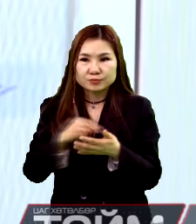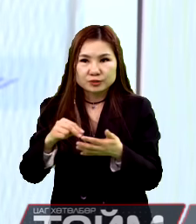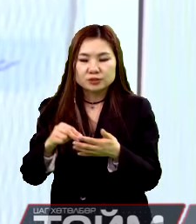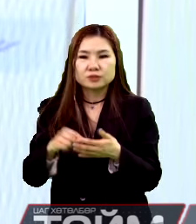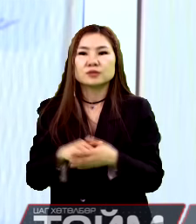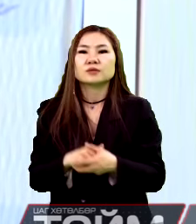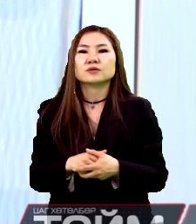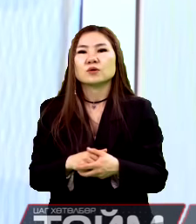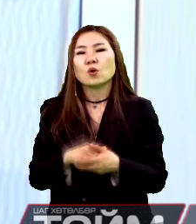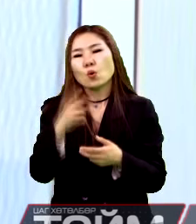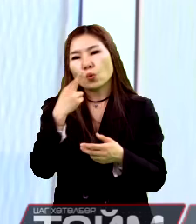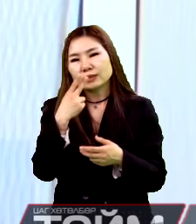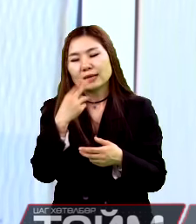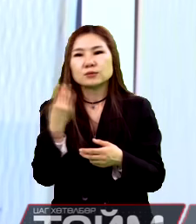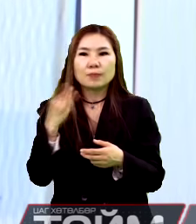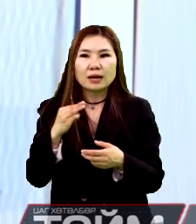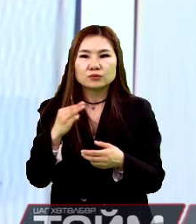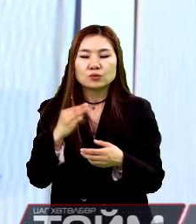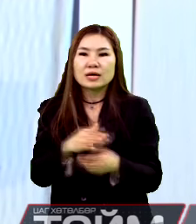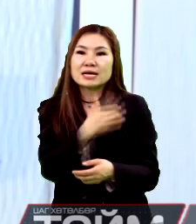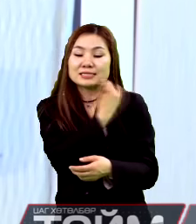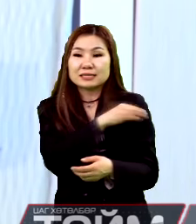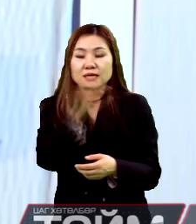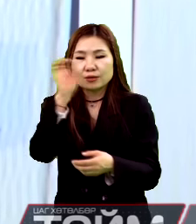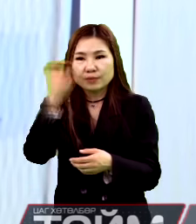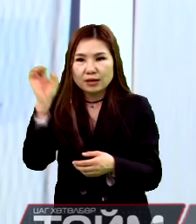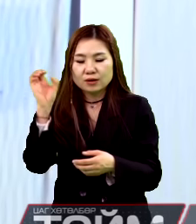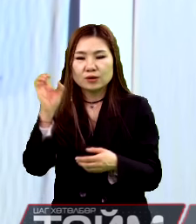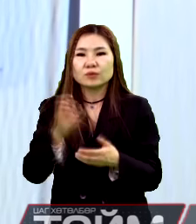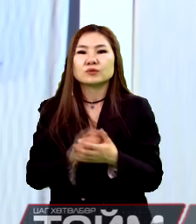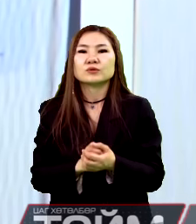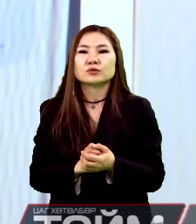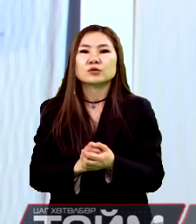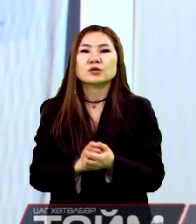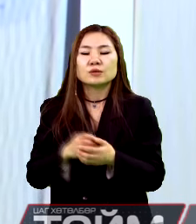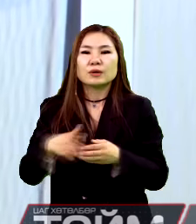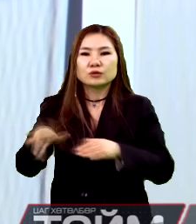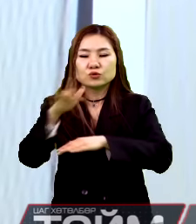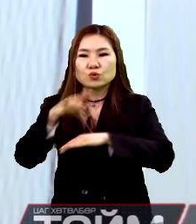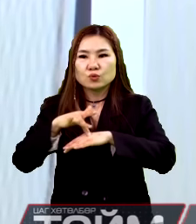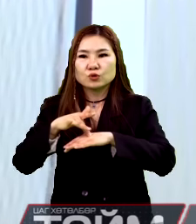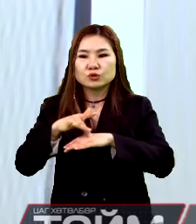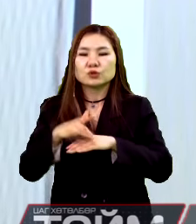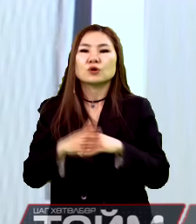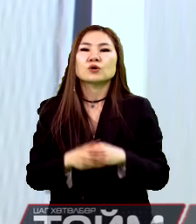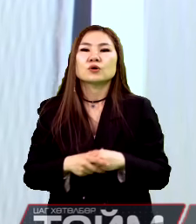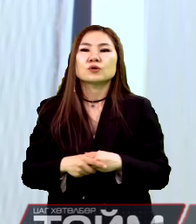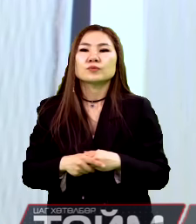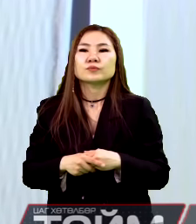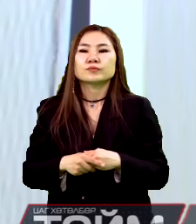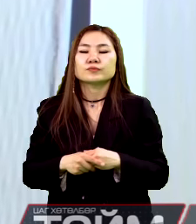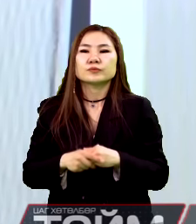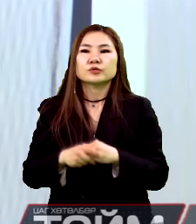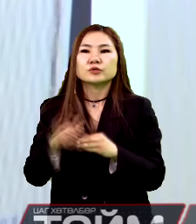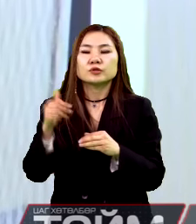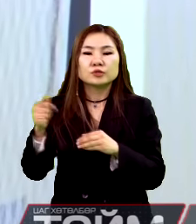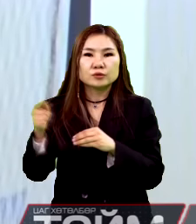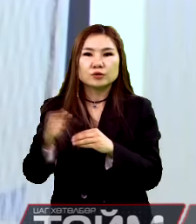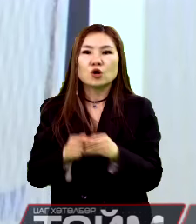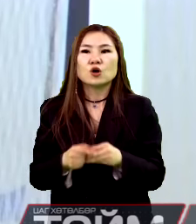шиг тийм ээ. А яг цагдаагийн ерөнхий газрын хэвлэл мэдээлэл олны тайлцах төвөөс нь ингээд прокурорын